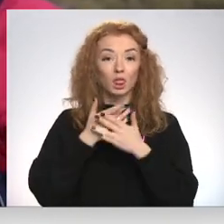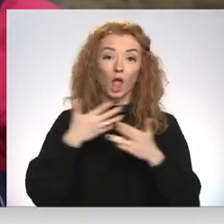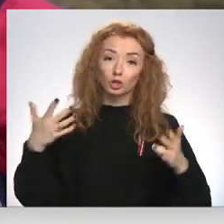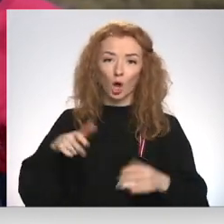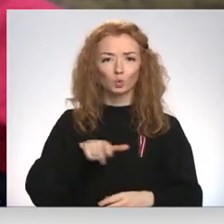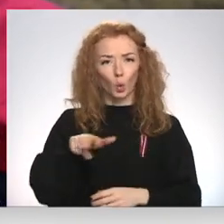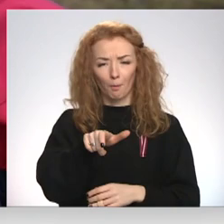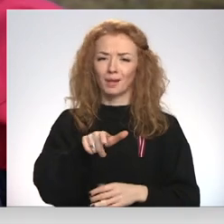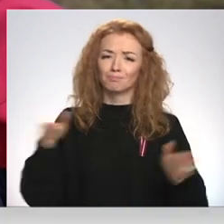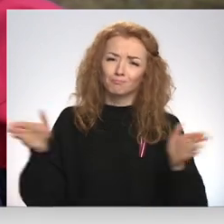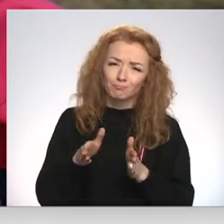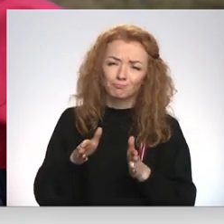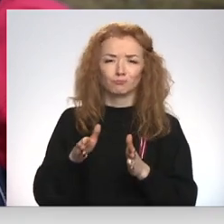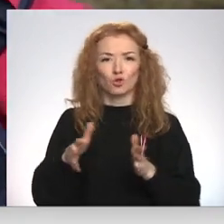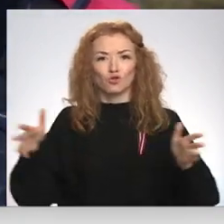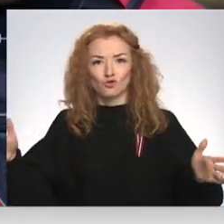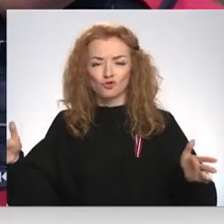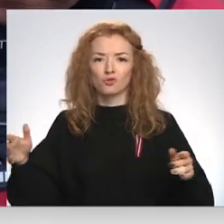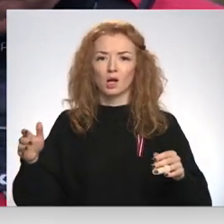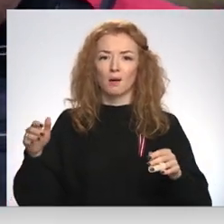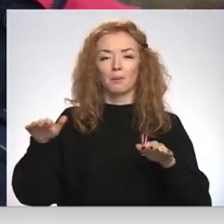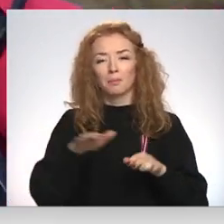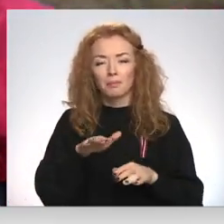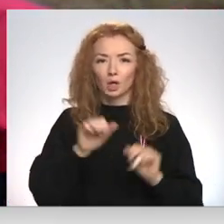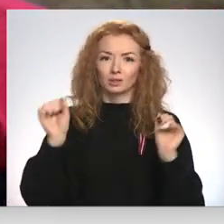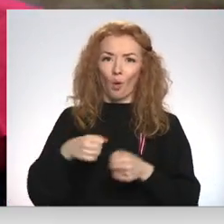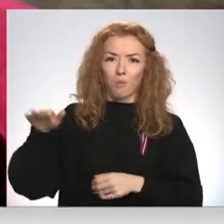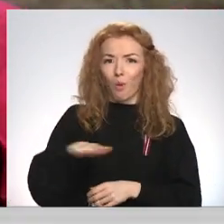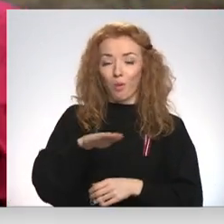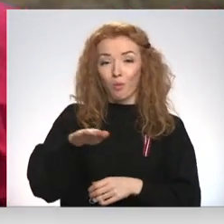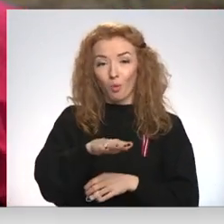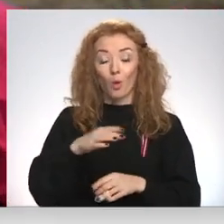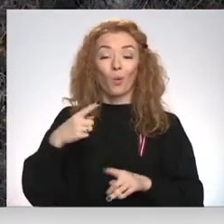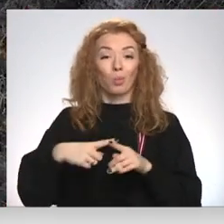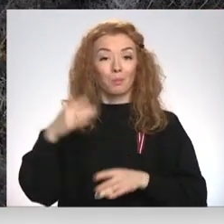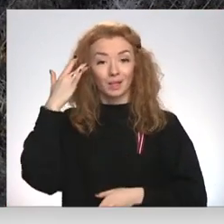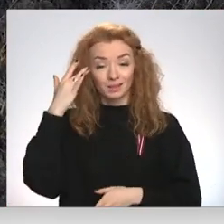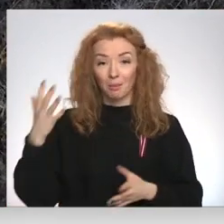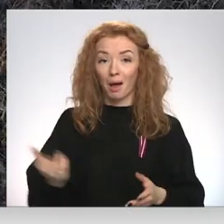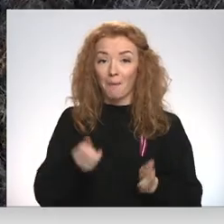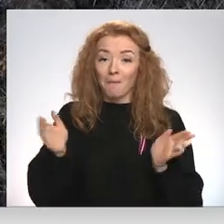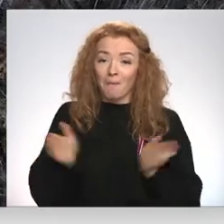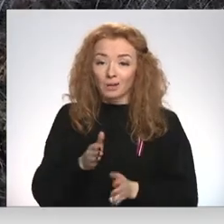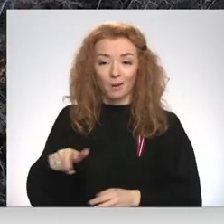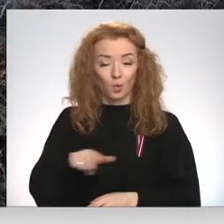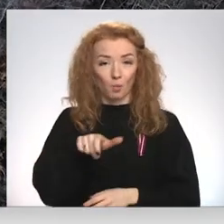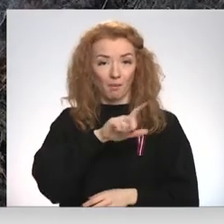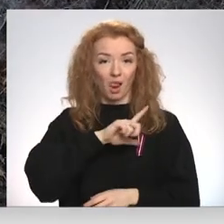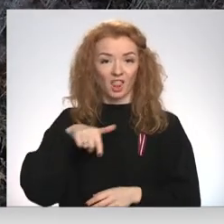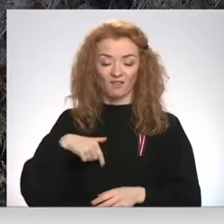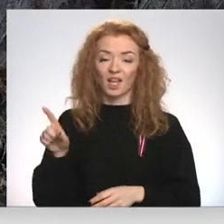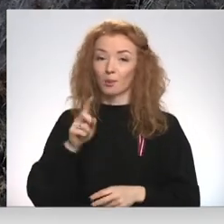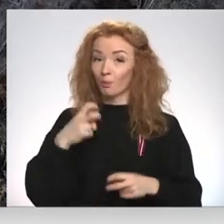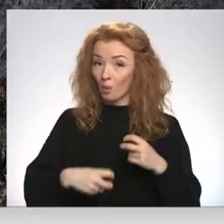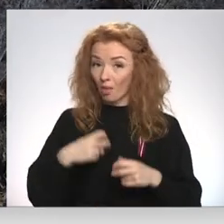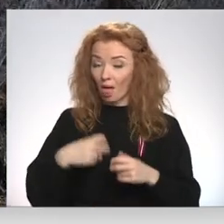kuģojam, lielas, mazas upes straujākas, mazāk straujas un... Un, principā, ar mazajām upītēm Latvijā ir problēma,